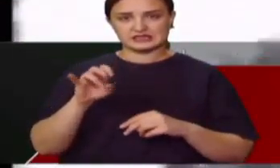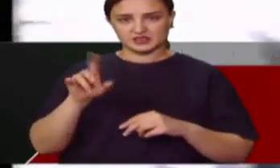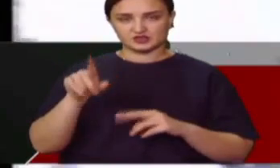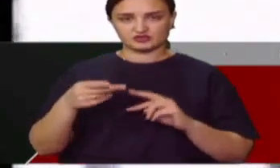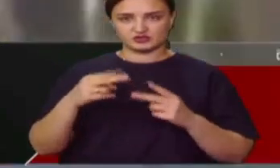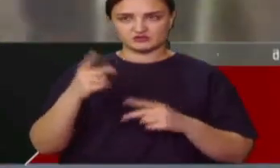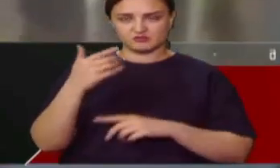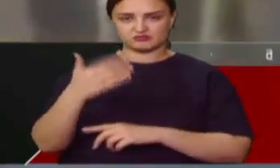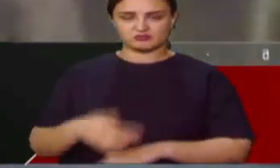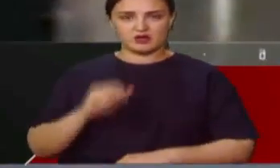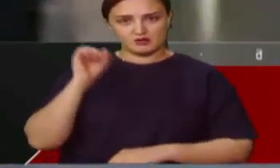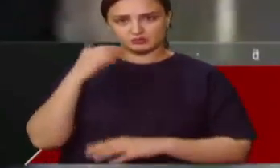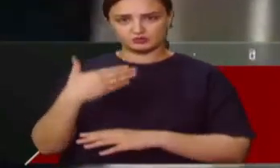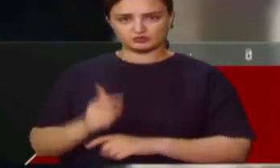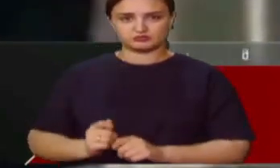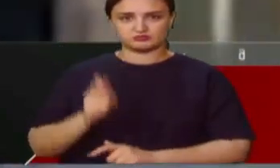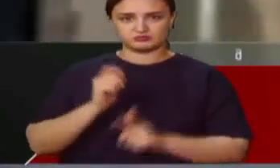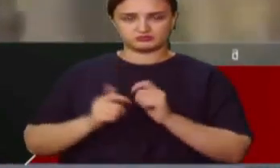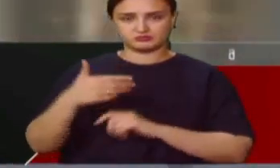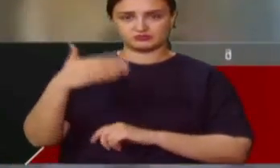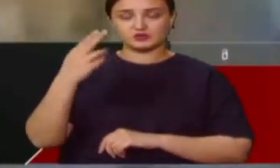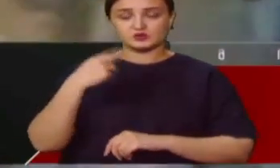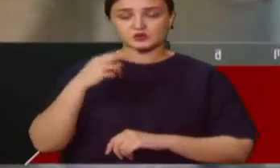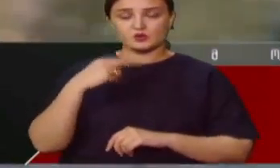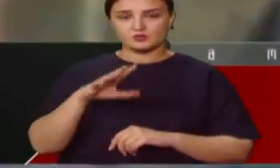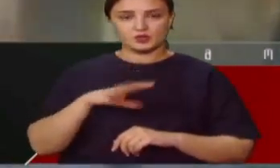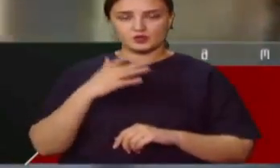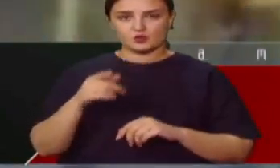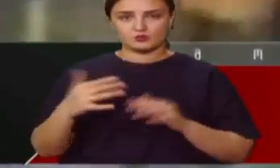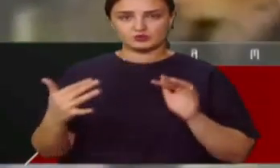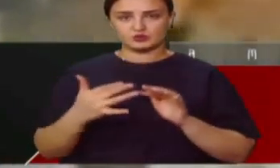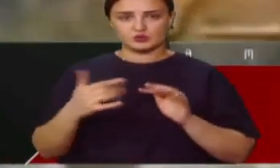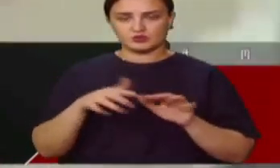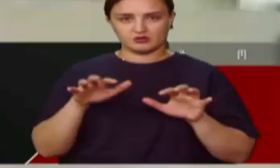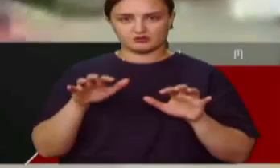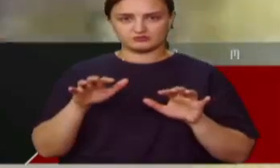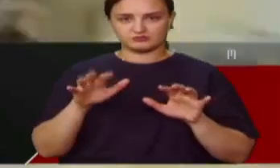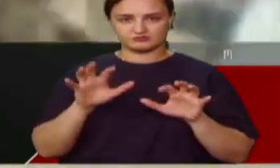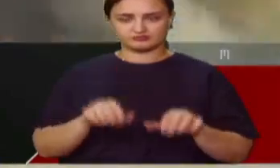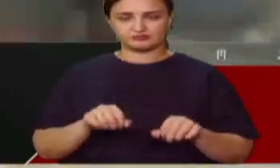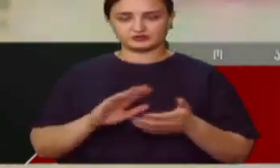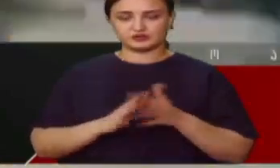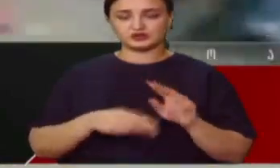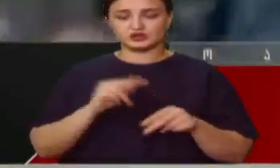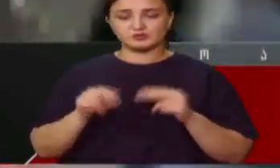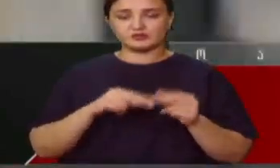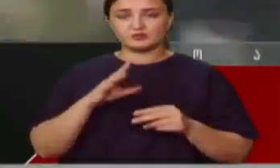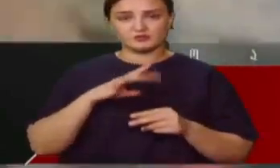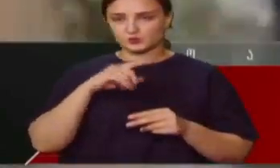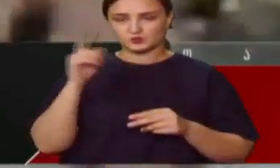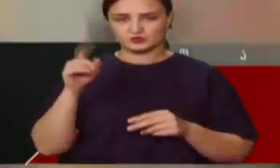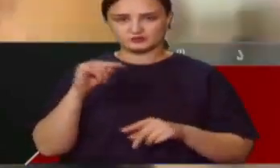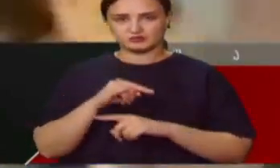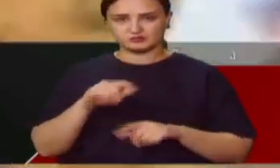შეცვალა. 31 წლის წინ სოხუმი არათანაბარ ბრძოლაში დაეცა. ყველა სამშვიდობო შეთანხმება, რომელიც გაფორმდა, რუსეთმა დაარღვია.